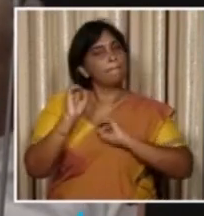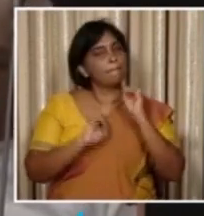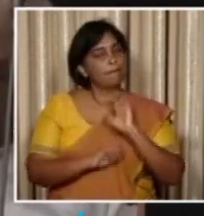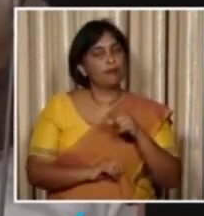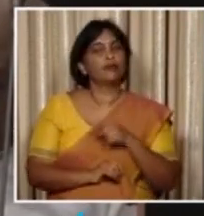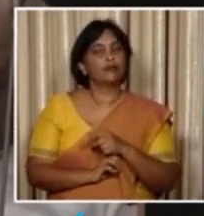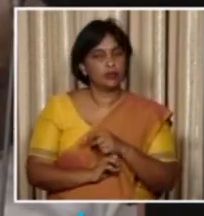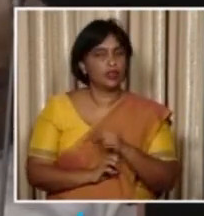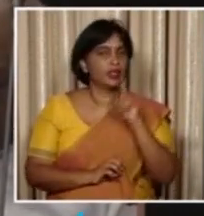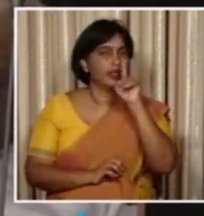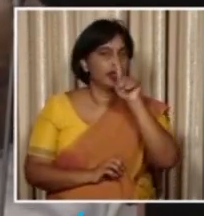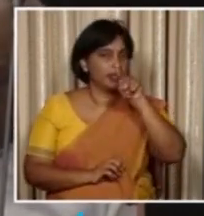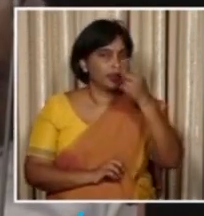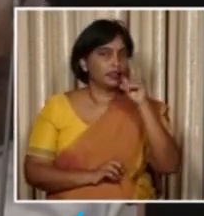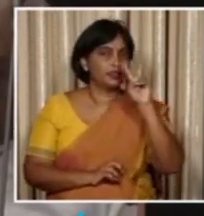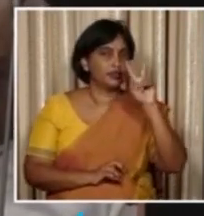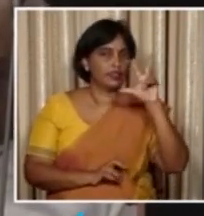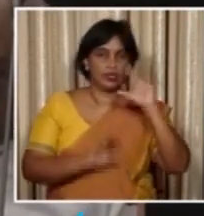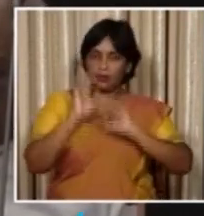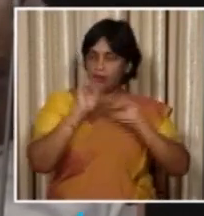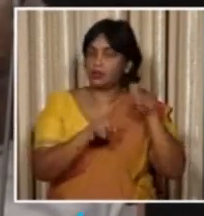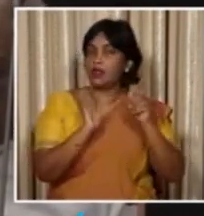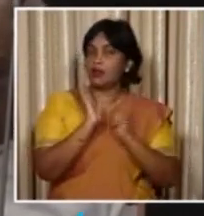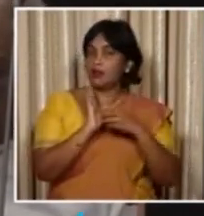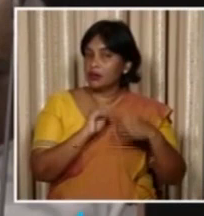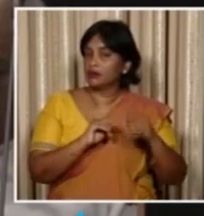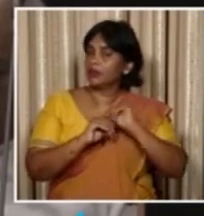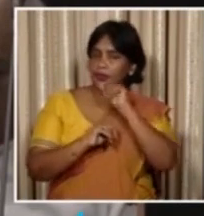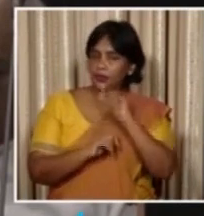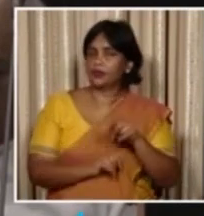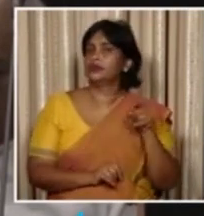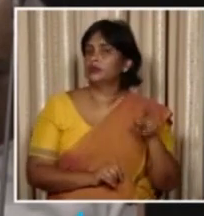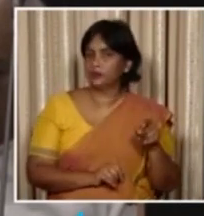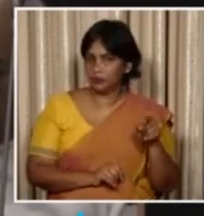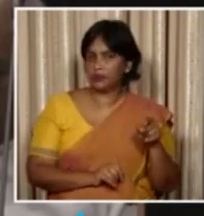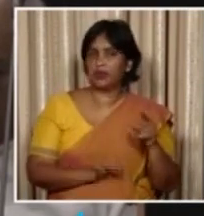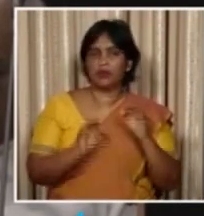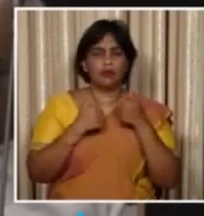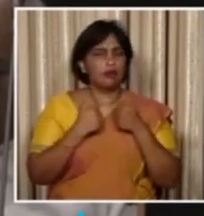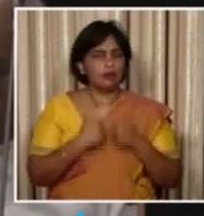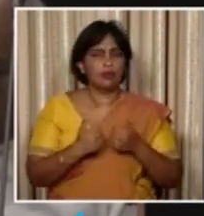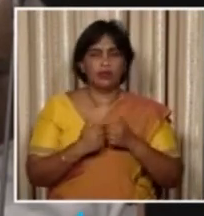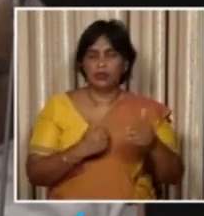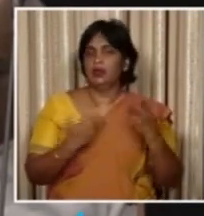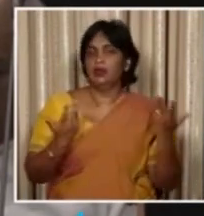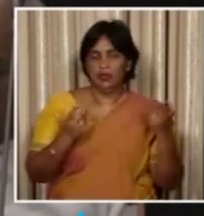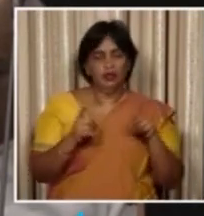වශයෙන් 128%. මෙම ණය ප්‍රමාණය කිසිම ආකාරයකින් යහපත් තත්ත්වයක් වුණේ